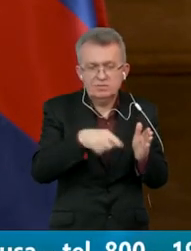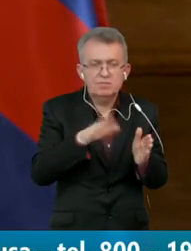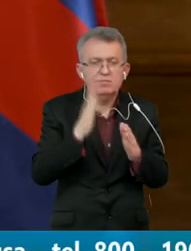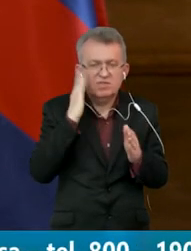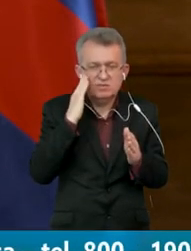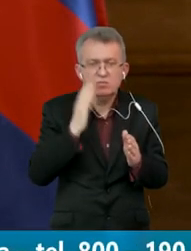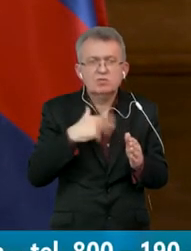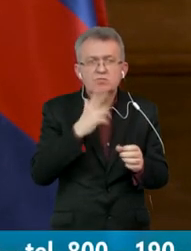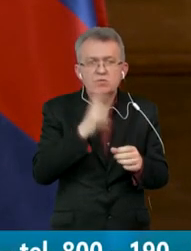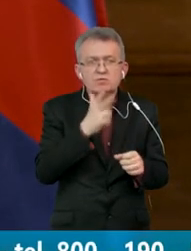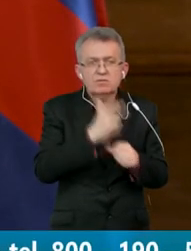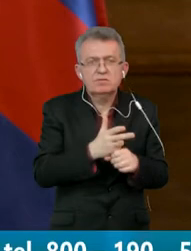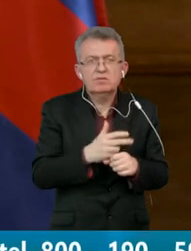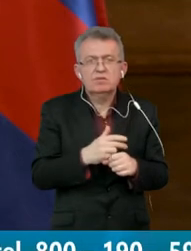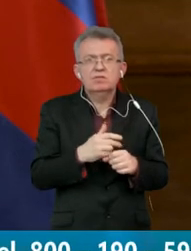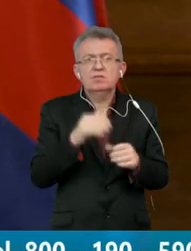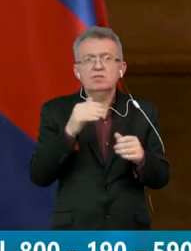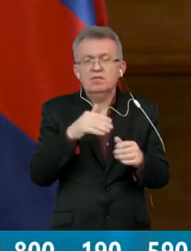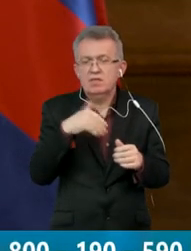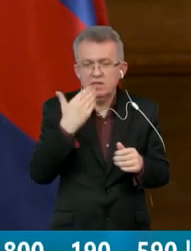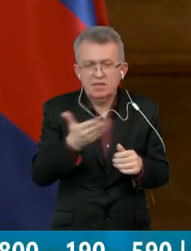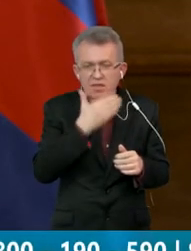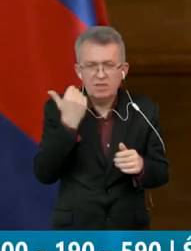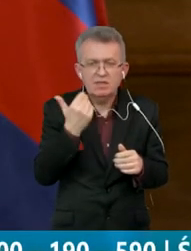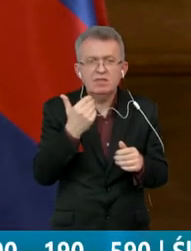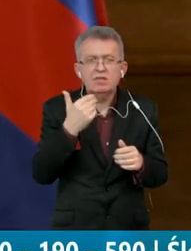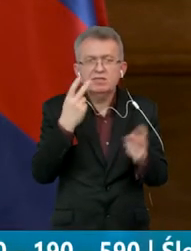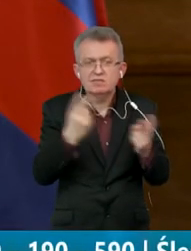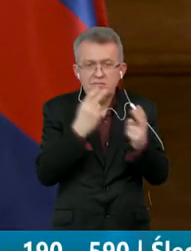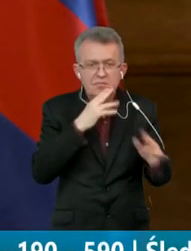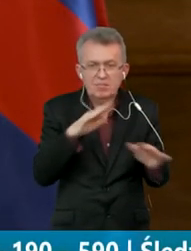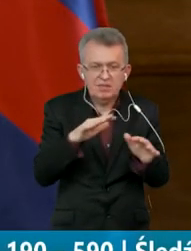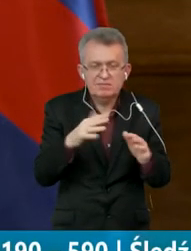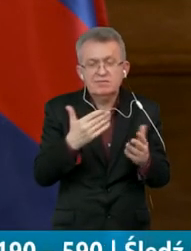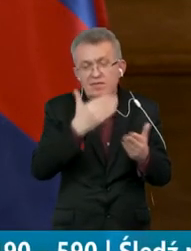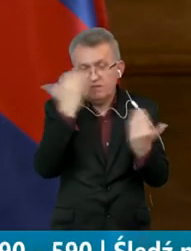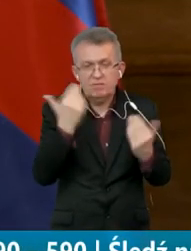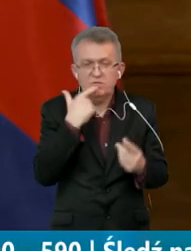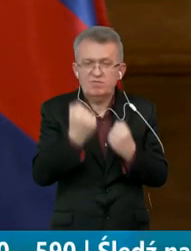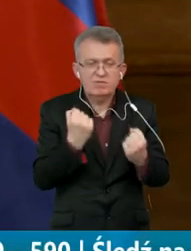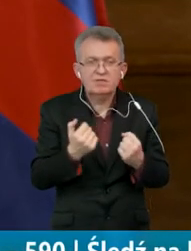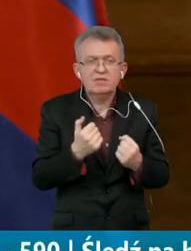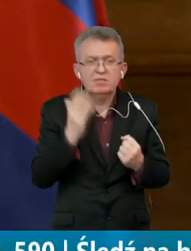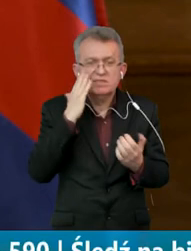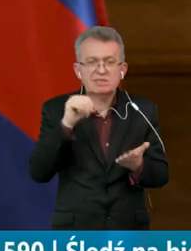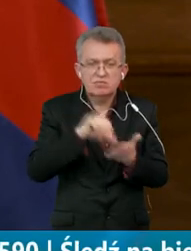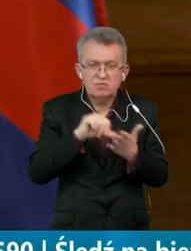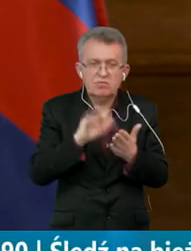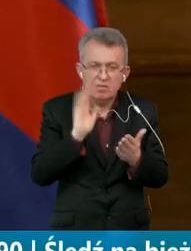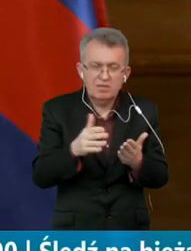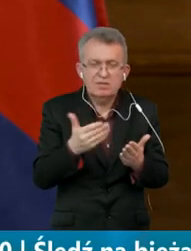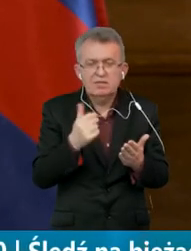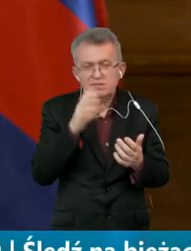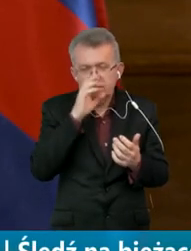mieszka, może Pani zaparkować samochód, choć oczywiście nie gwarantuje to, że za każdym razem znajdzie tam Pani miejsce. No, mieszkanie w centrum ma swoje zalety, ma